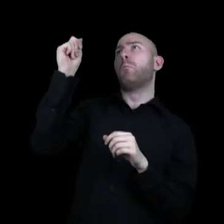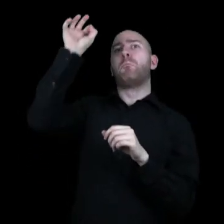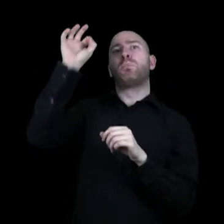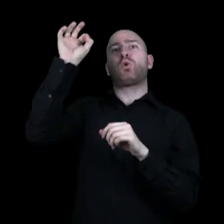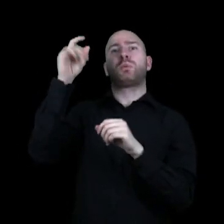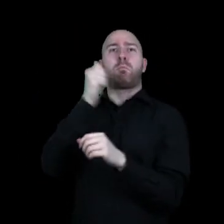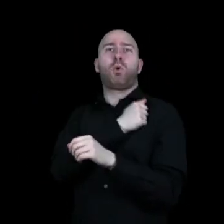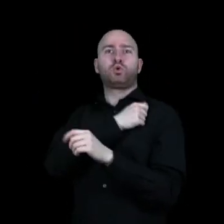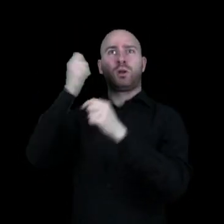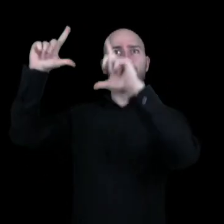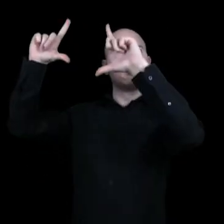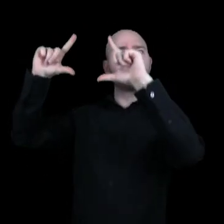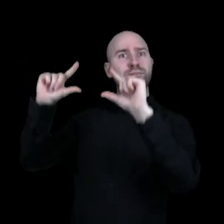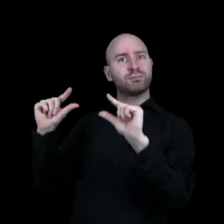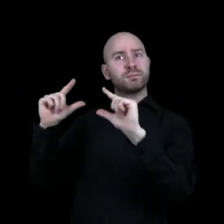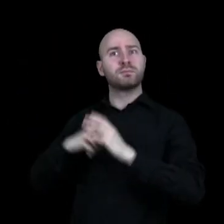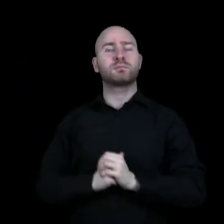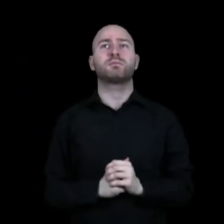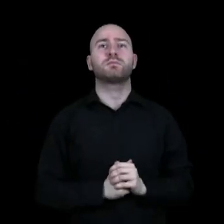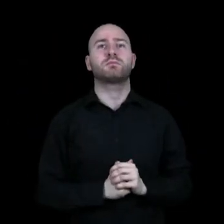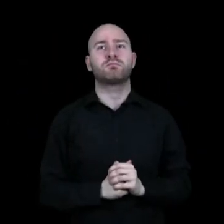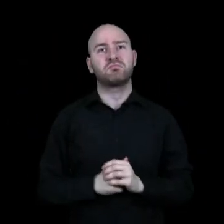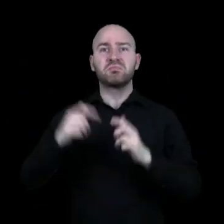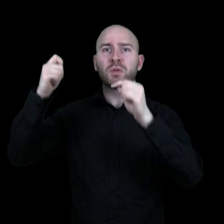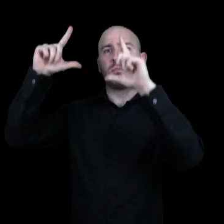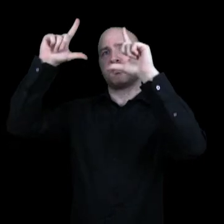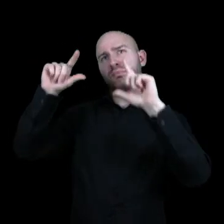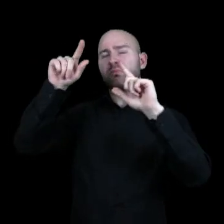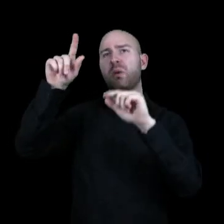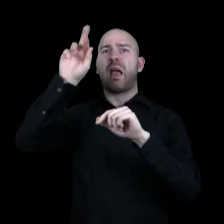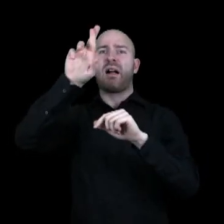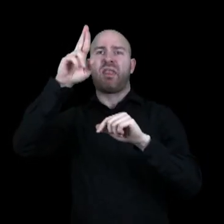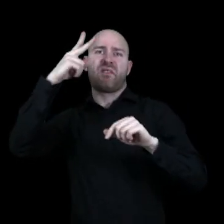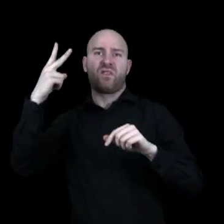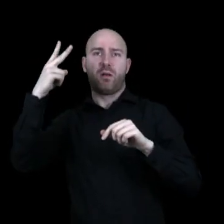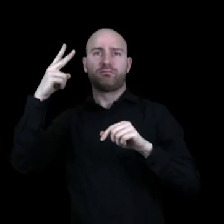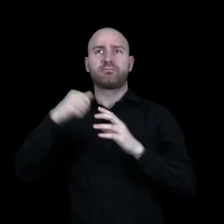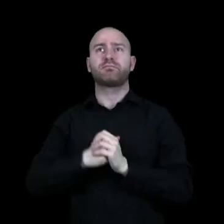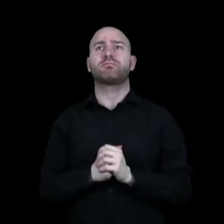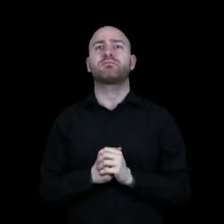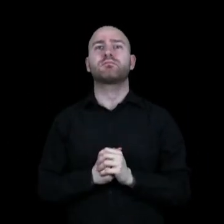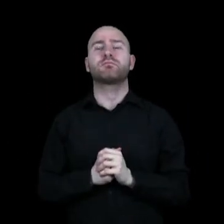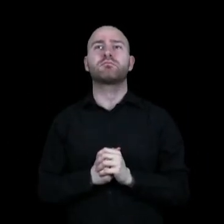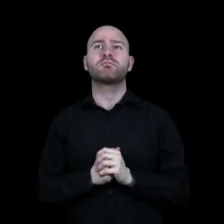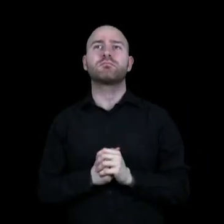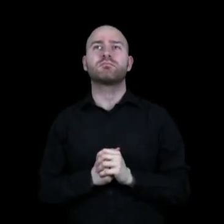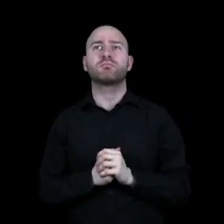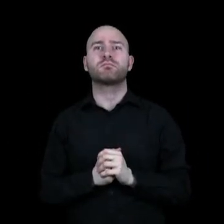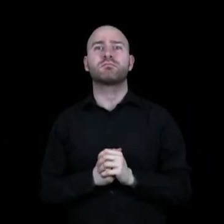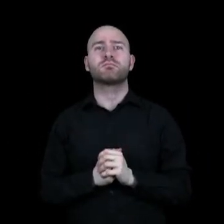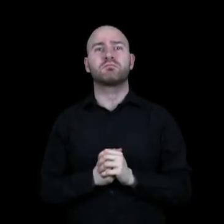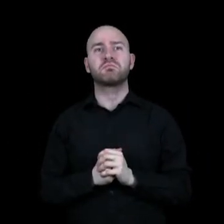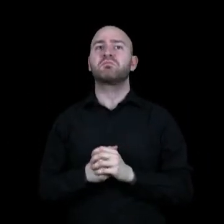A. Zadanie – zadanie A. Pomyślmy, co się stanie, jeśli stopy procentowe spadną. Jeśli realne stopy procentowe spadną.